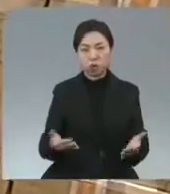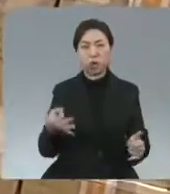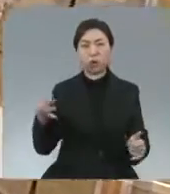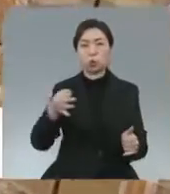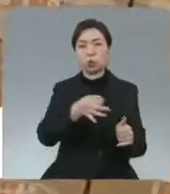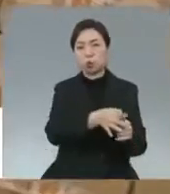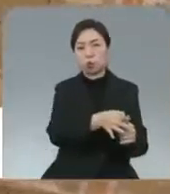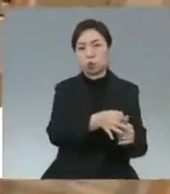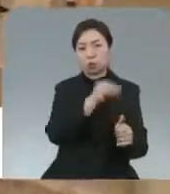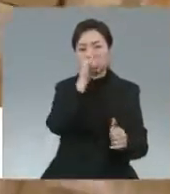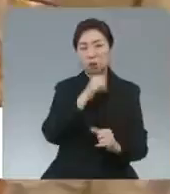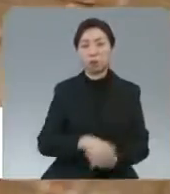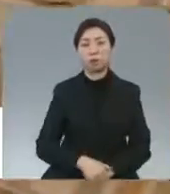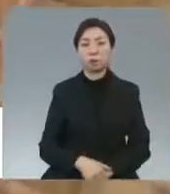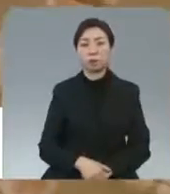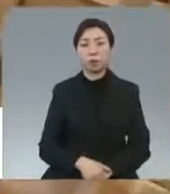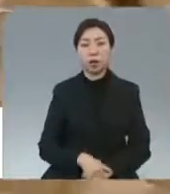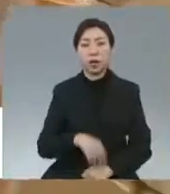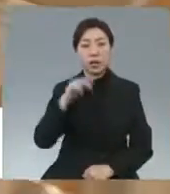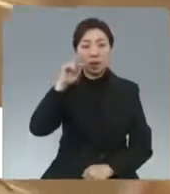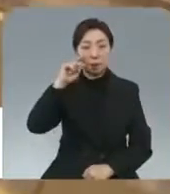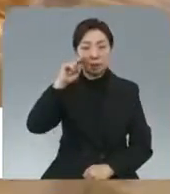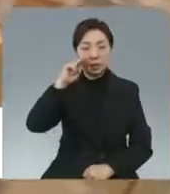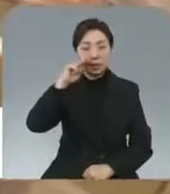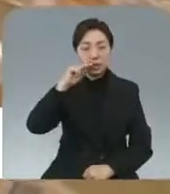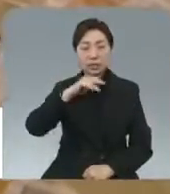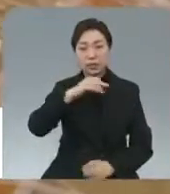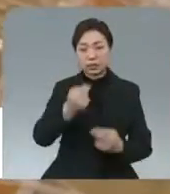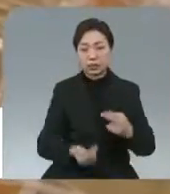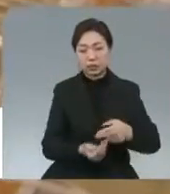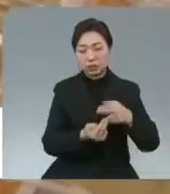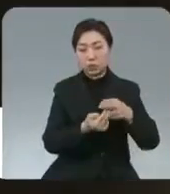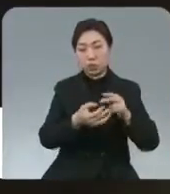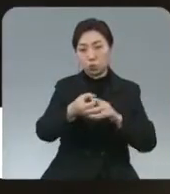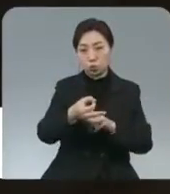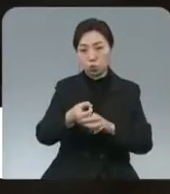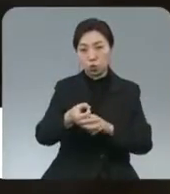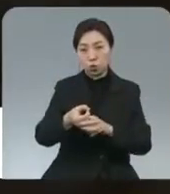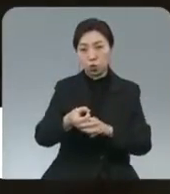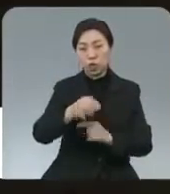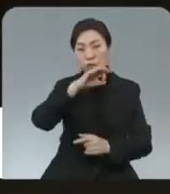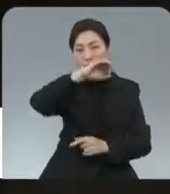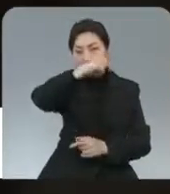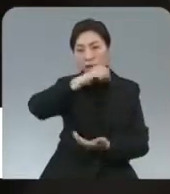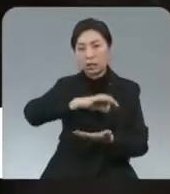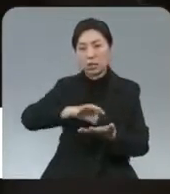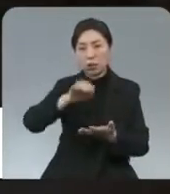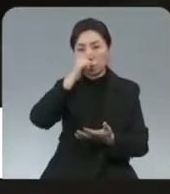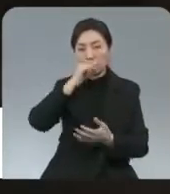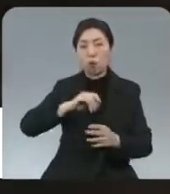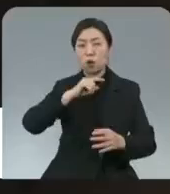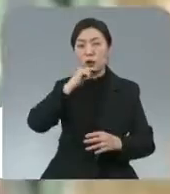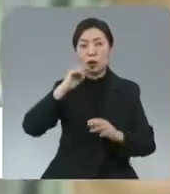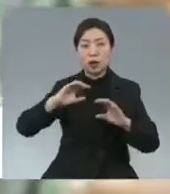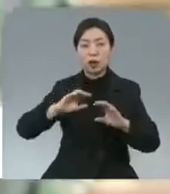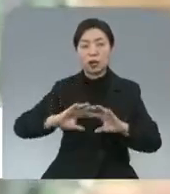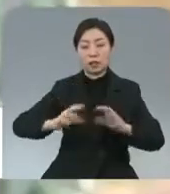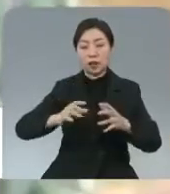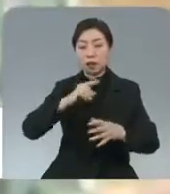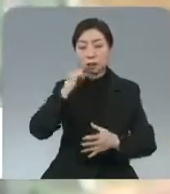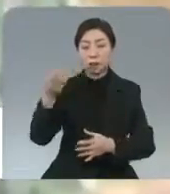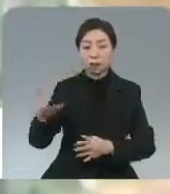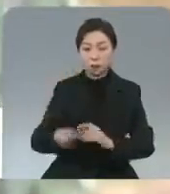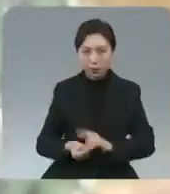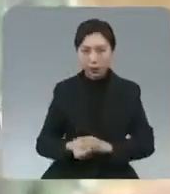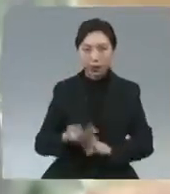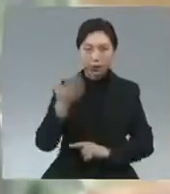从政府原案的 80% 上调至 90%， 并向特殊雇佣劳动者和自由职业者追加